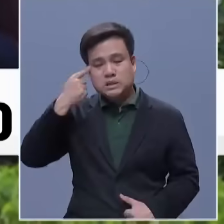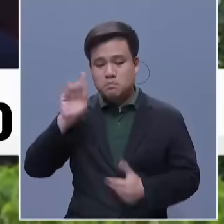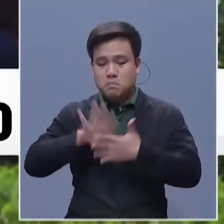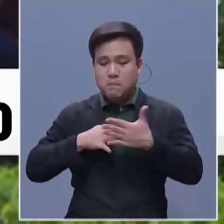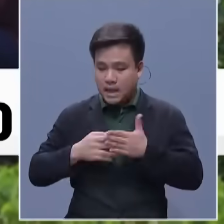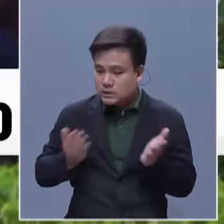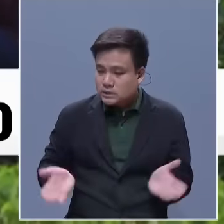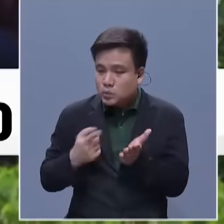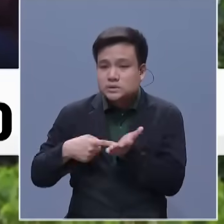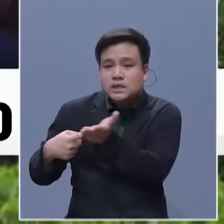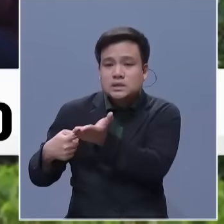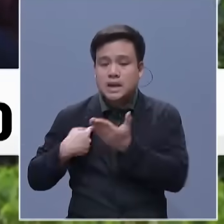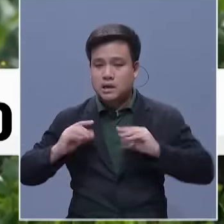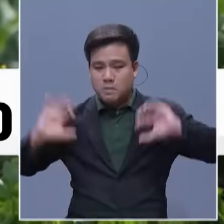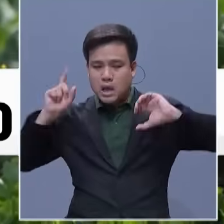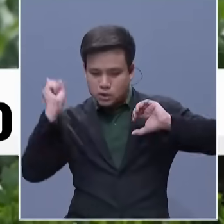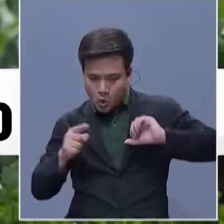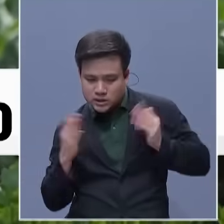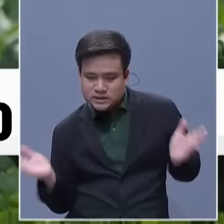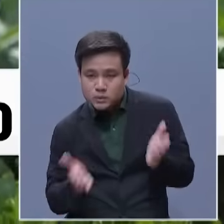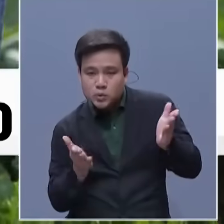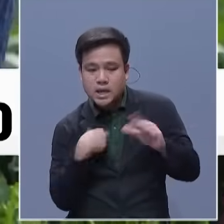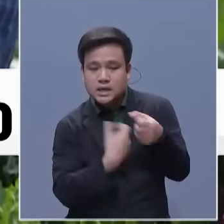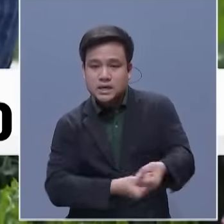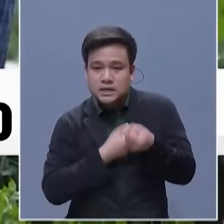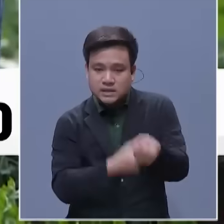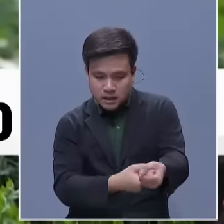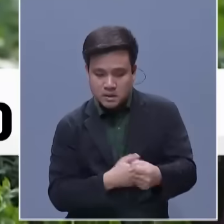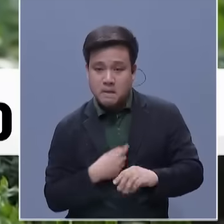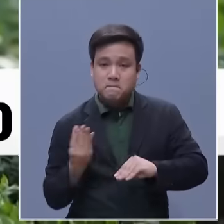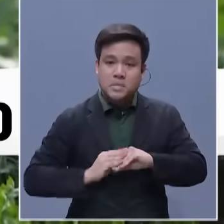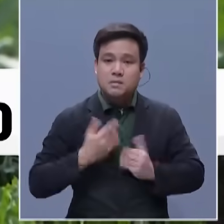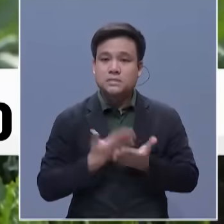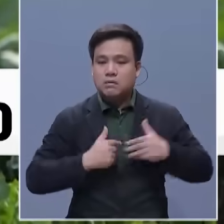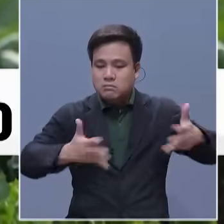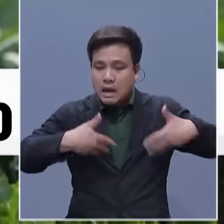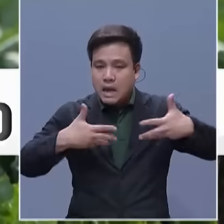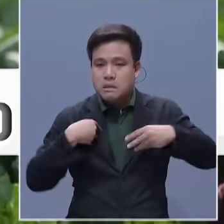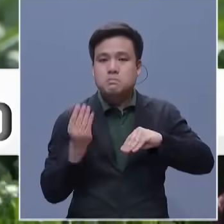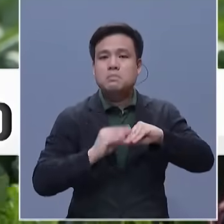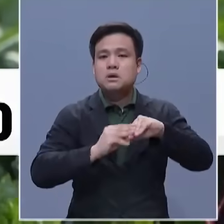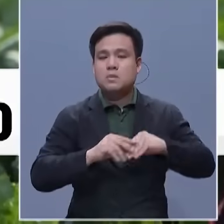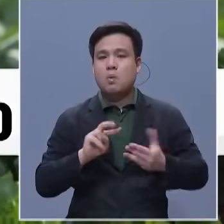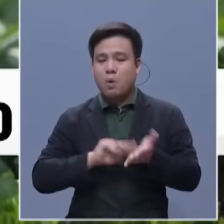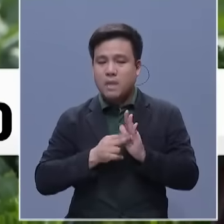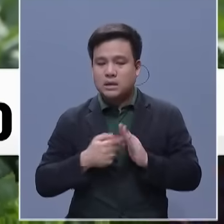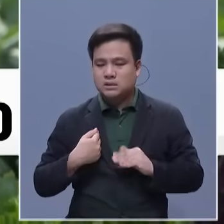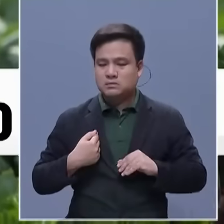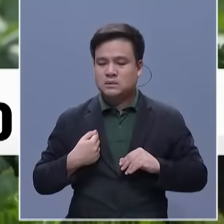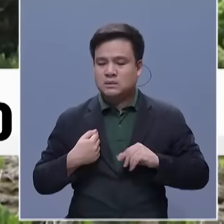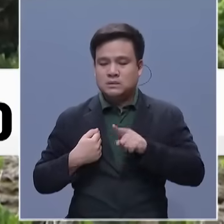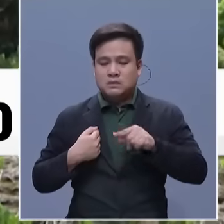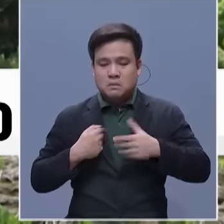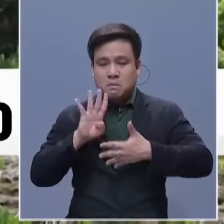นำเทคโนโลยีแล้วก็เครื่องจักรเอามาใช้ในการผลิตคือไม่อยากจะให้มีแค่นโยบายพรรคหนี้แต่อย่างเดียวนะคะอส่วนทางด้านของคุณ